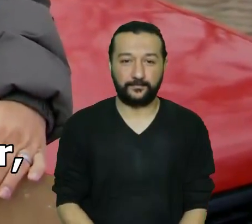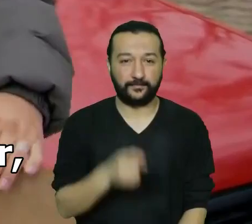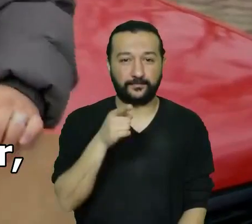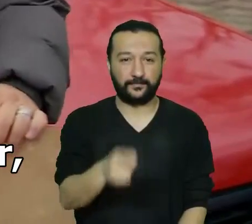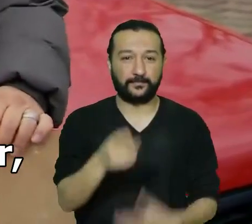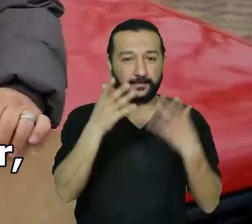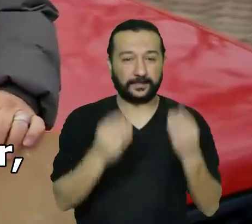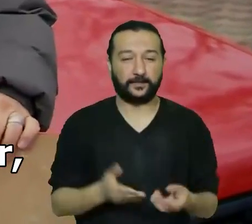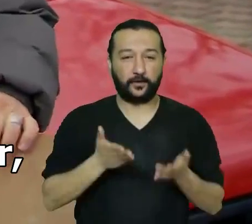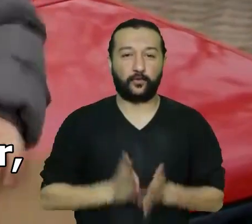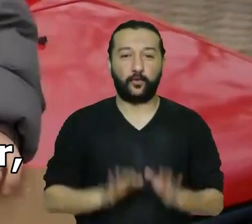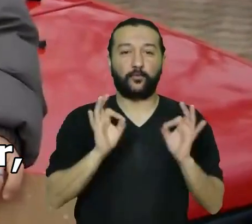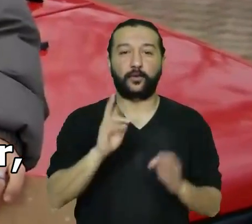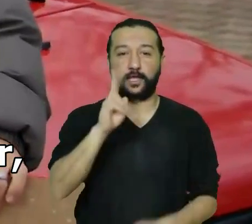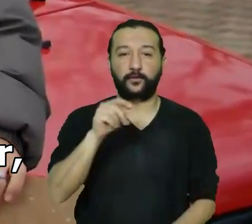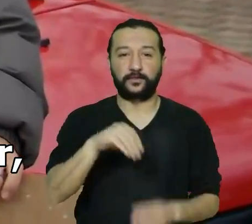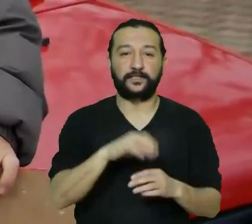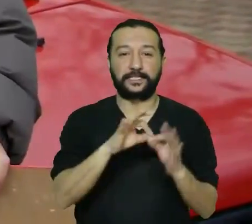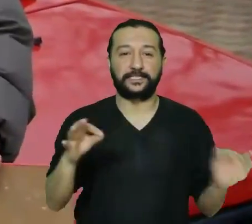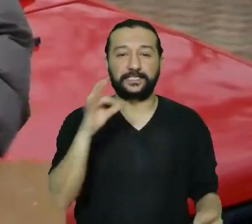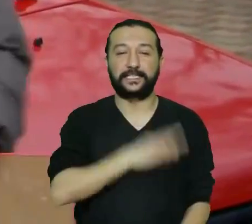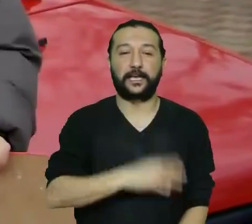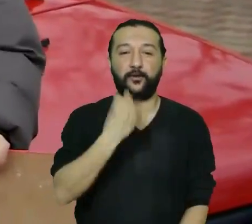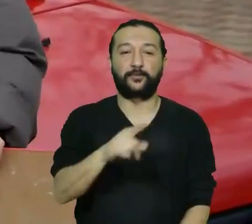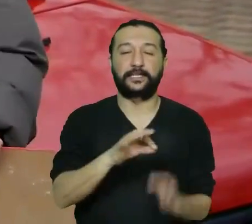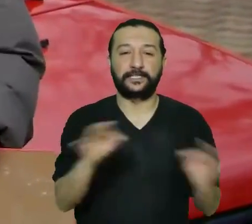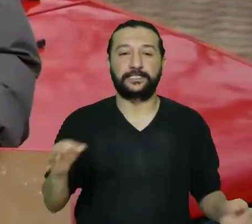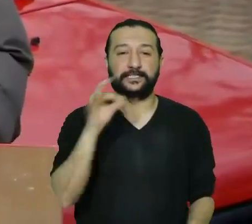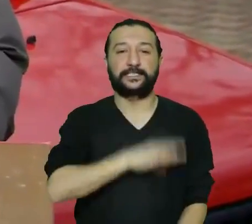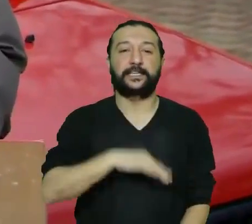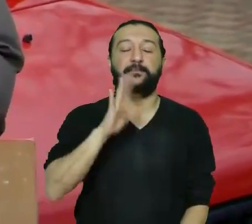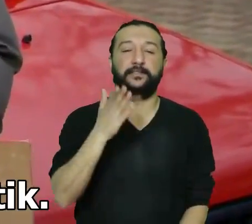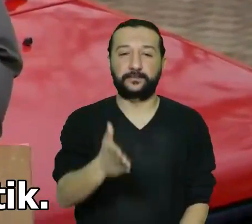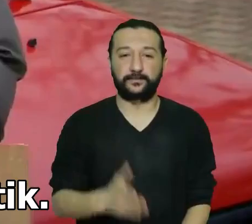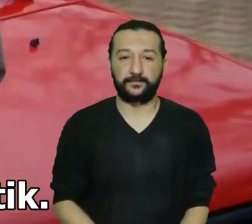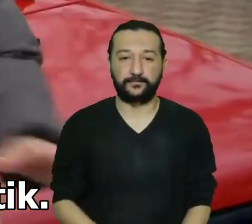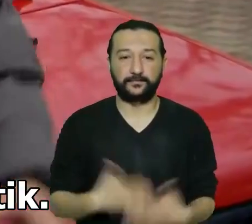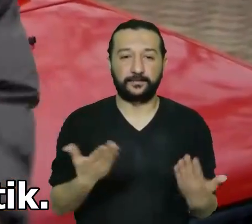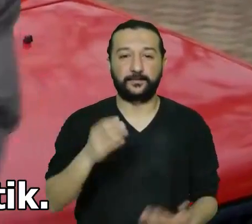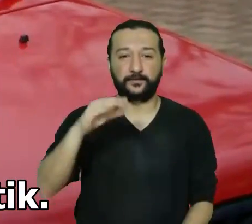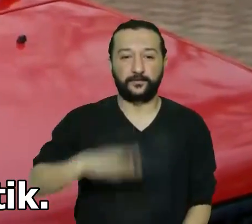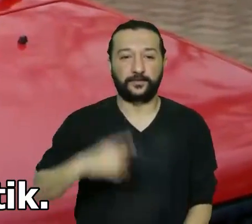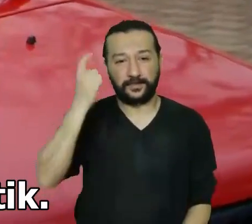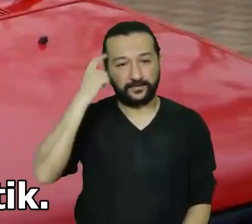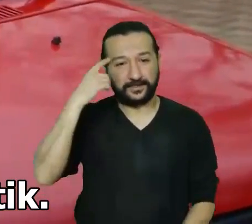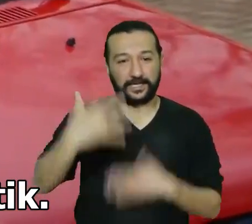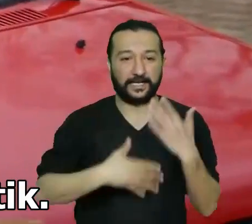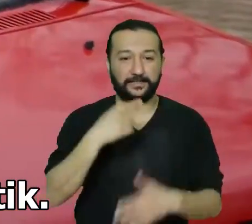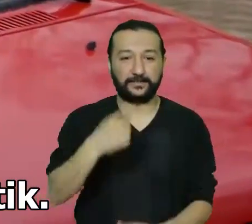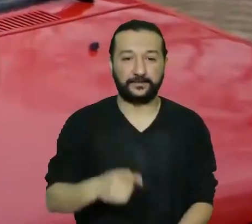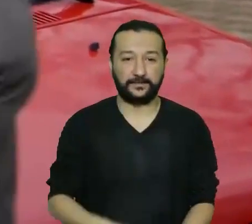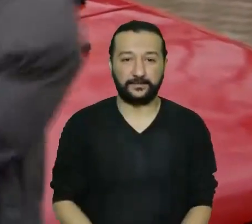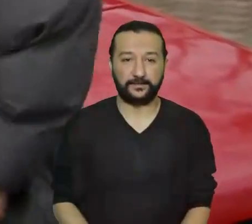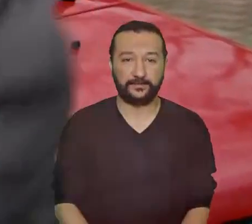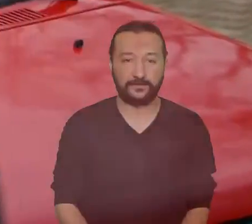Doğum günü 2 gün var. Hiçbir işe yaramadı. Hiçbir işe yaramadı. Çocuğumun kafasında şey